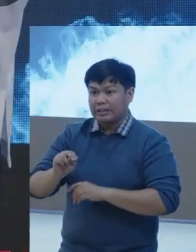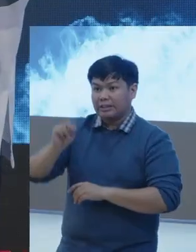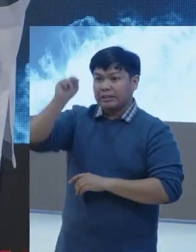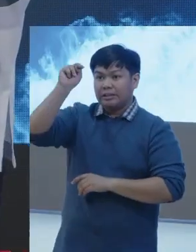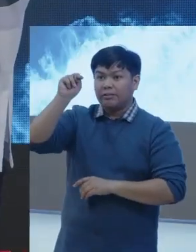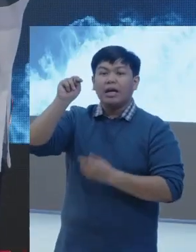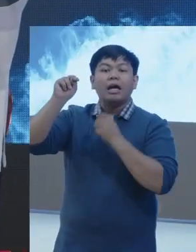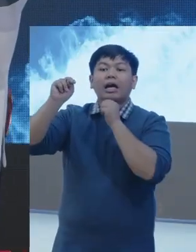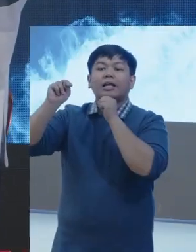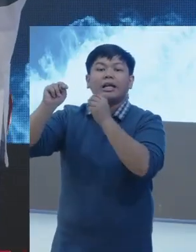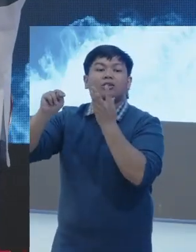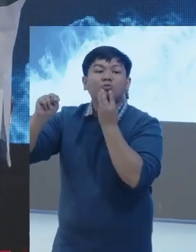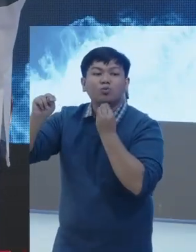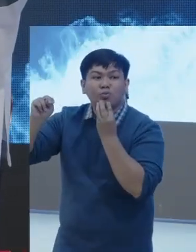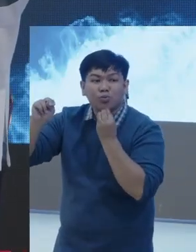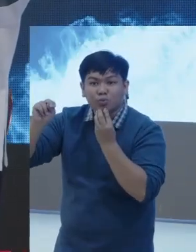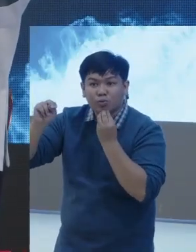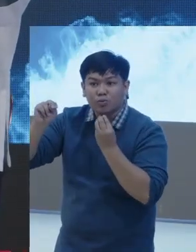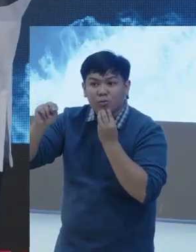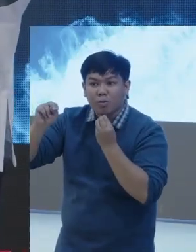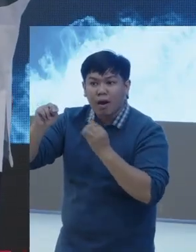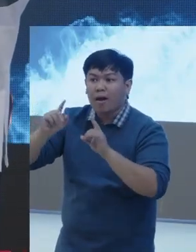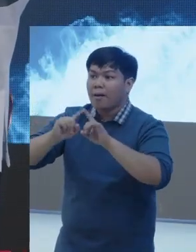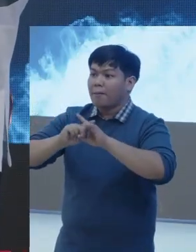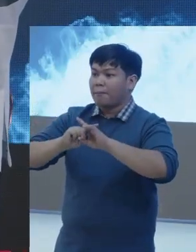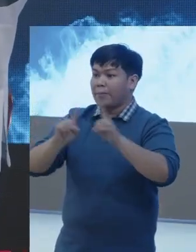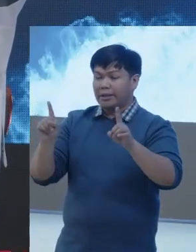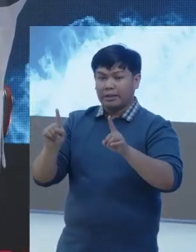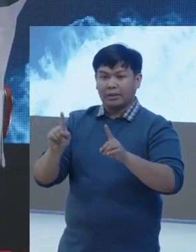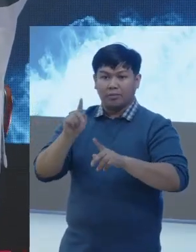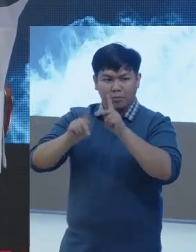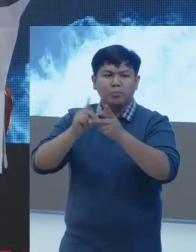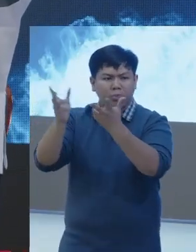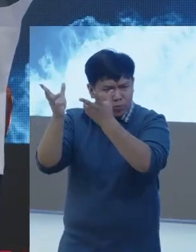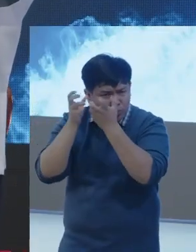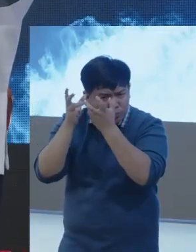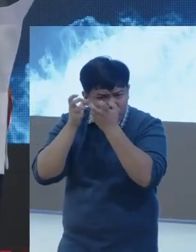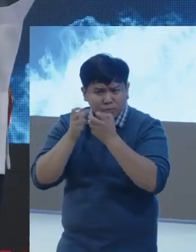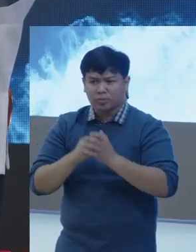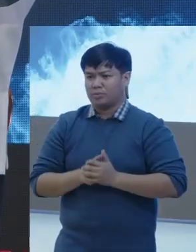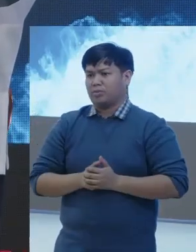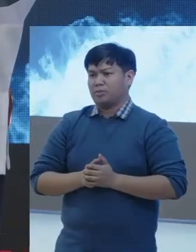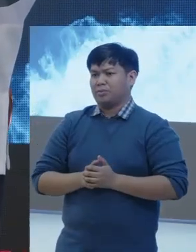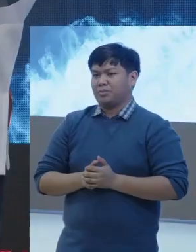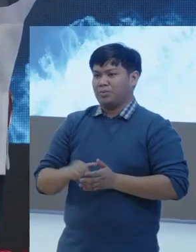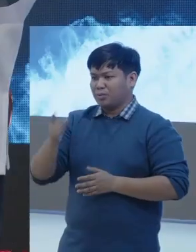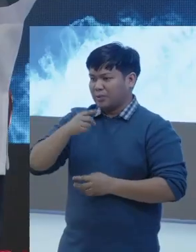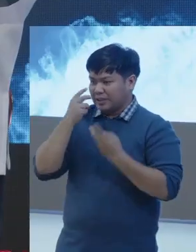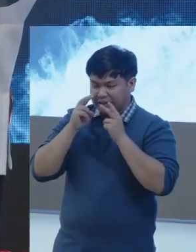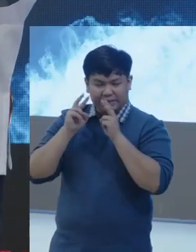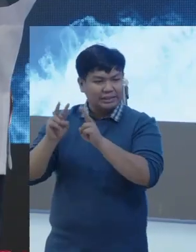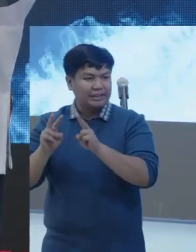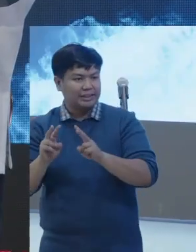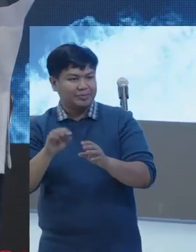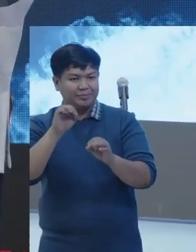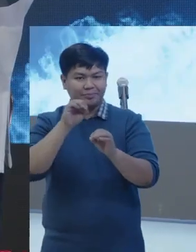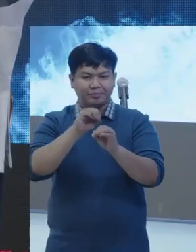Jonah, kundi dahil ang kanyang dinala ay ang salita ng Diyos. Makikita natin yun dun sa